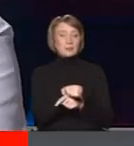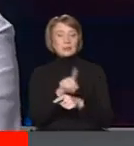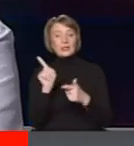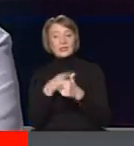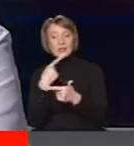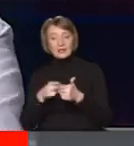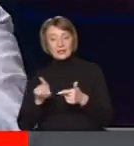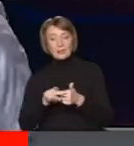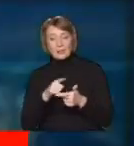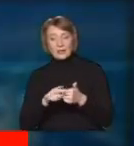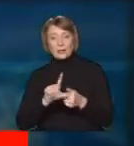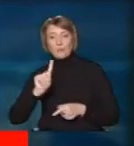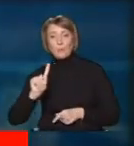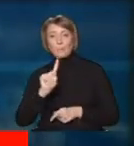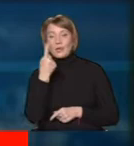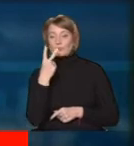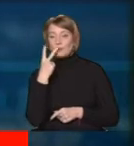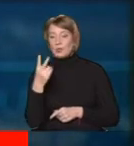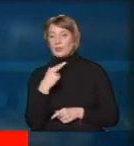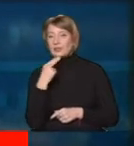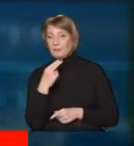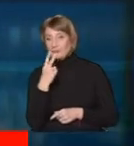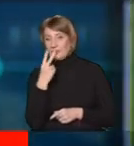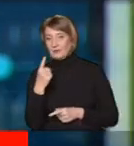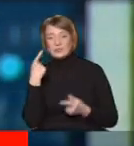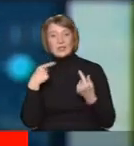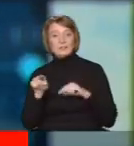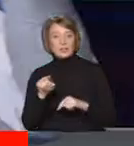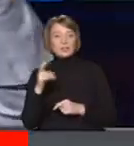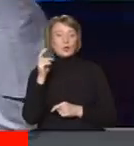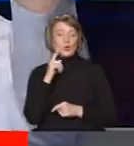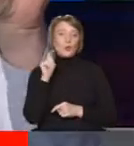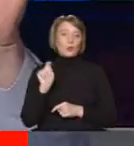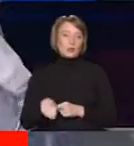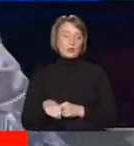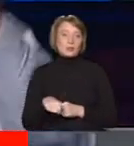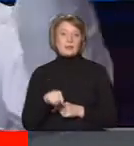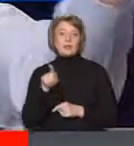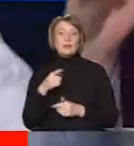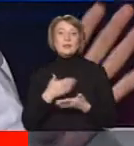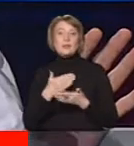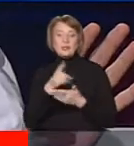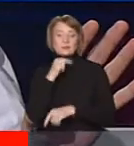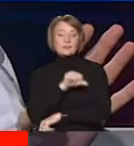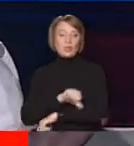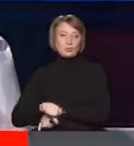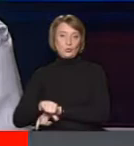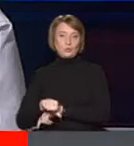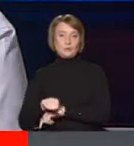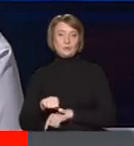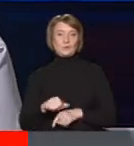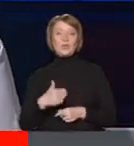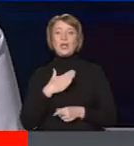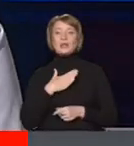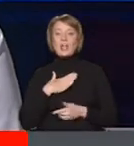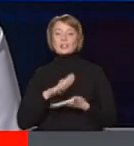навпаки, перший погляд дивиться кудись там в іншу Україну, на захід чи на схід, і десь за кордоном щось намагається купити. Так от,